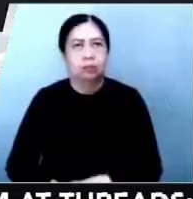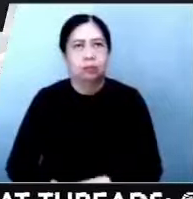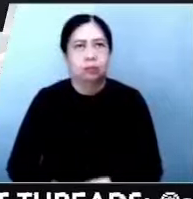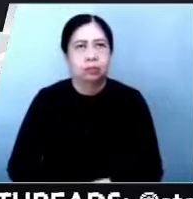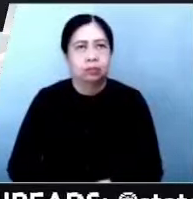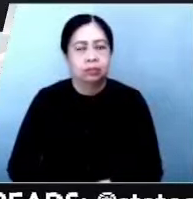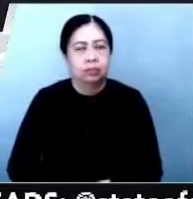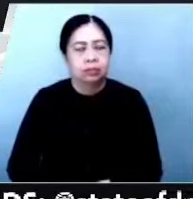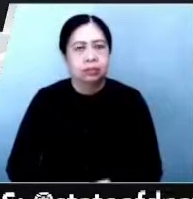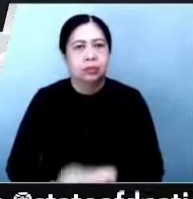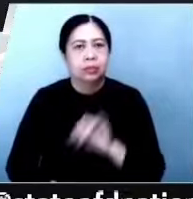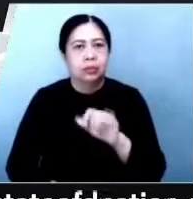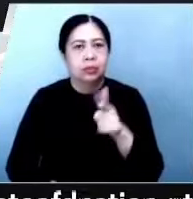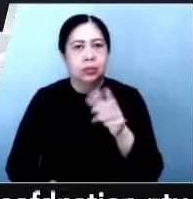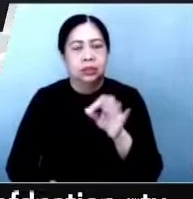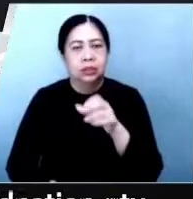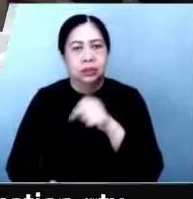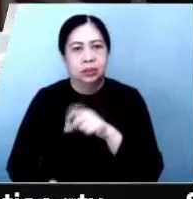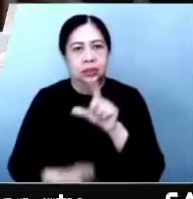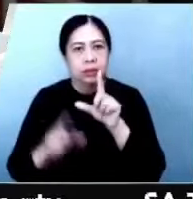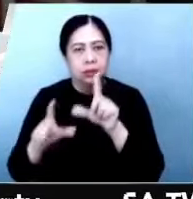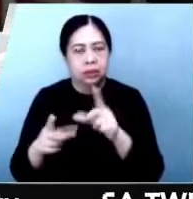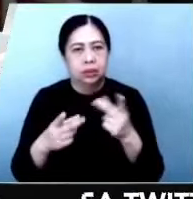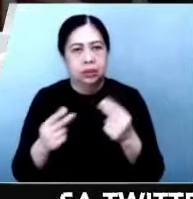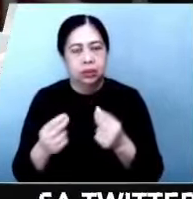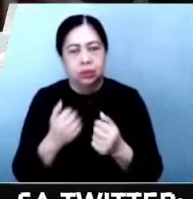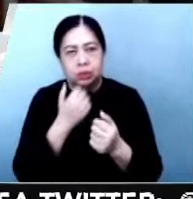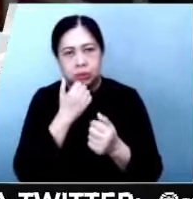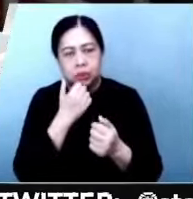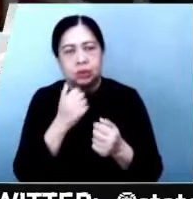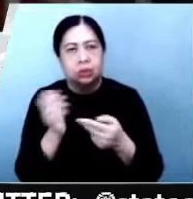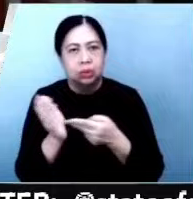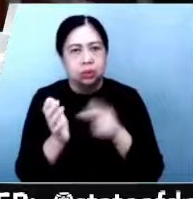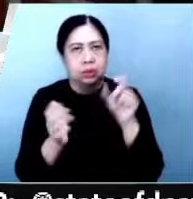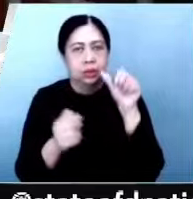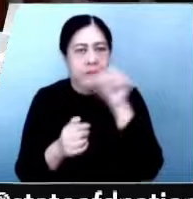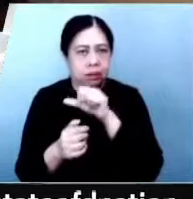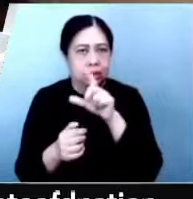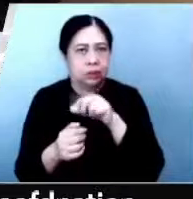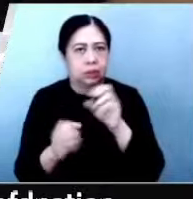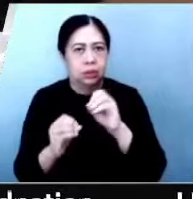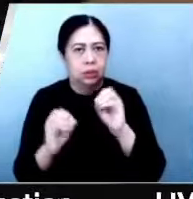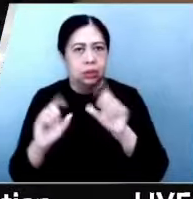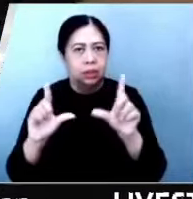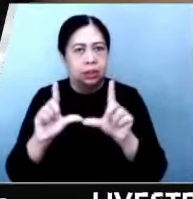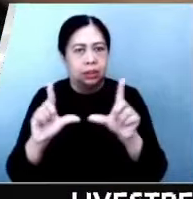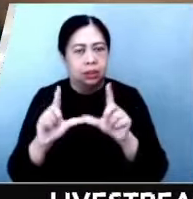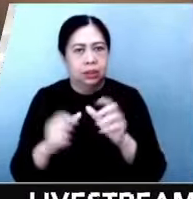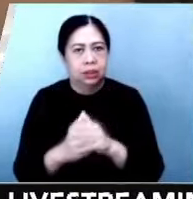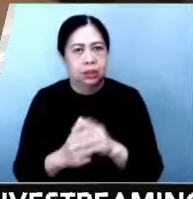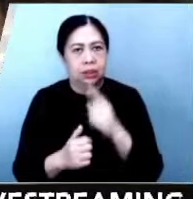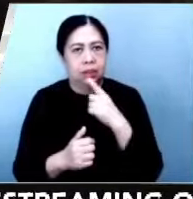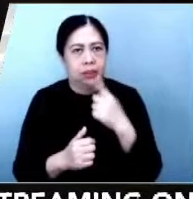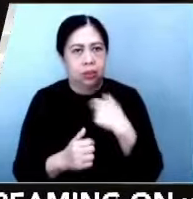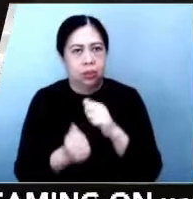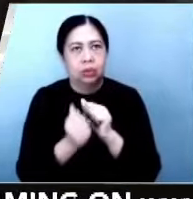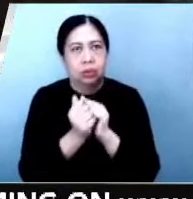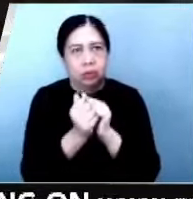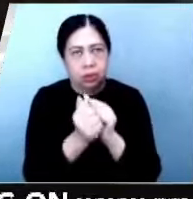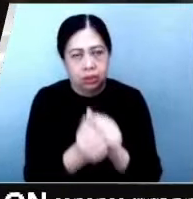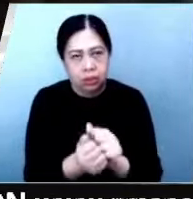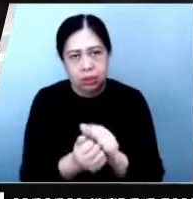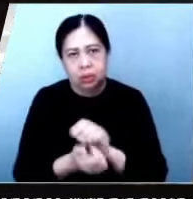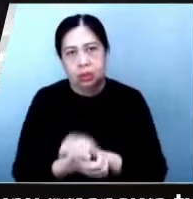Aminadong 29 anyos sa suspect sa nagawa. Inamin niya ring nakainom siya at walang lisensya. Sabi ko, sasama naman po ako eh. Bigla